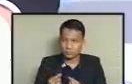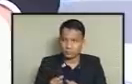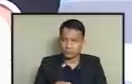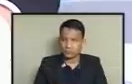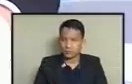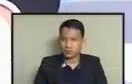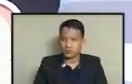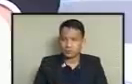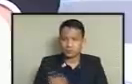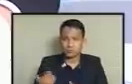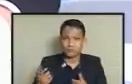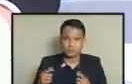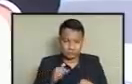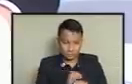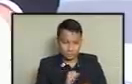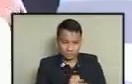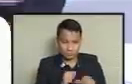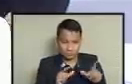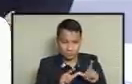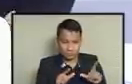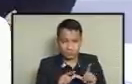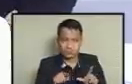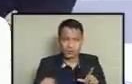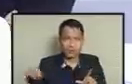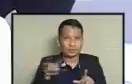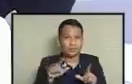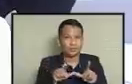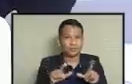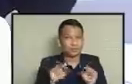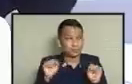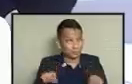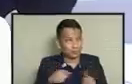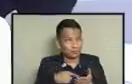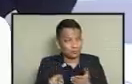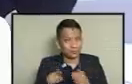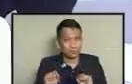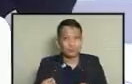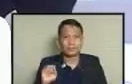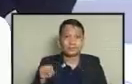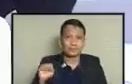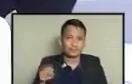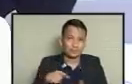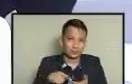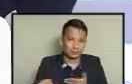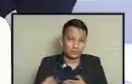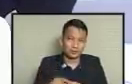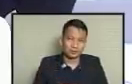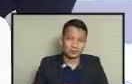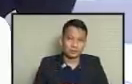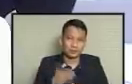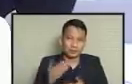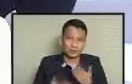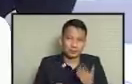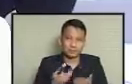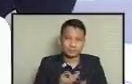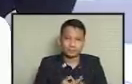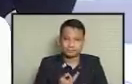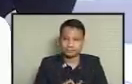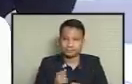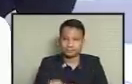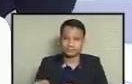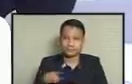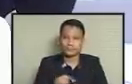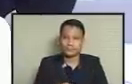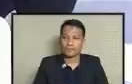Wala lang lisensya. Yes po. Sulat kayo dito, walang lisensya. Yes. Pero po, nakapagbayad na kayo. Bayad na po. Pay na po. Paid na po kami sa lahat. Magkano po ang binayad nyo? 4,000